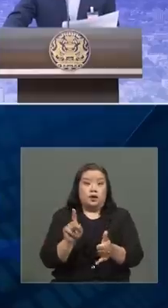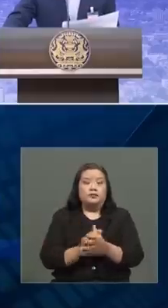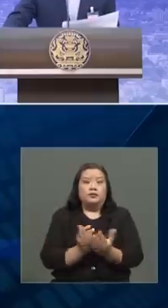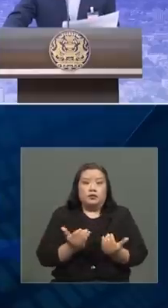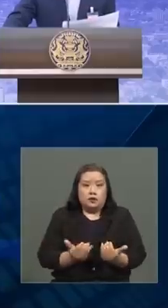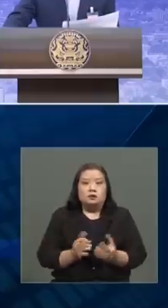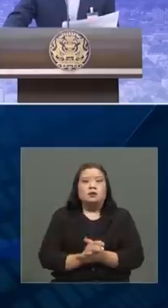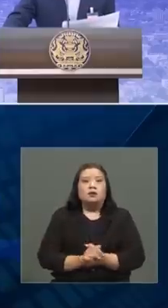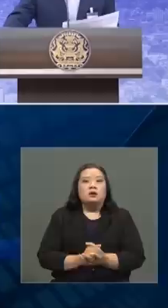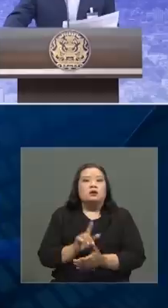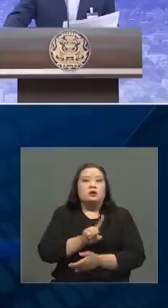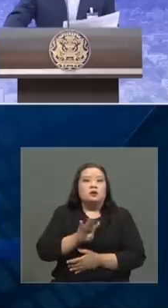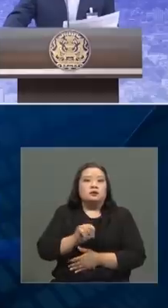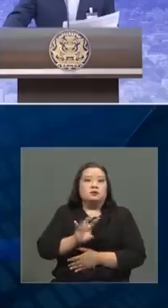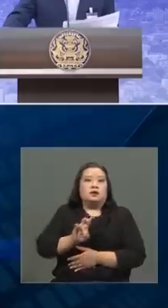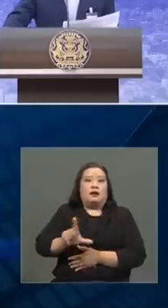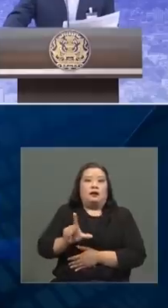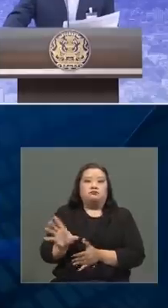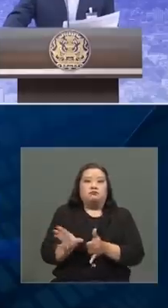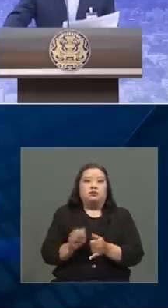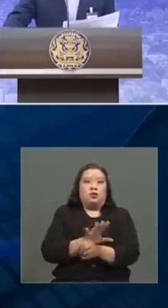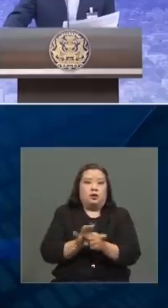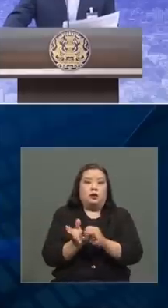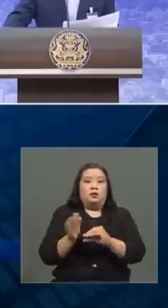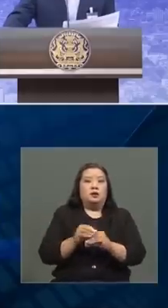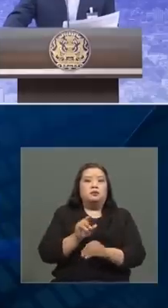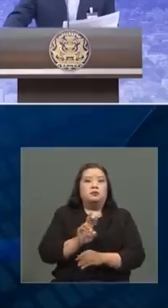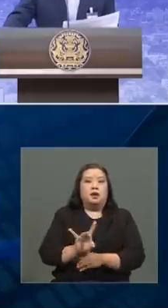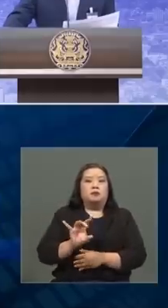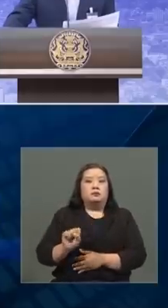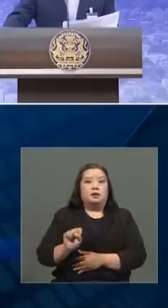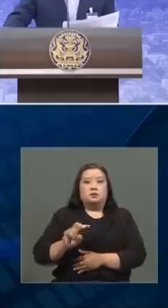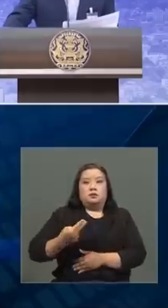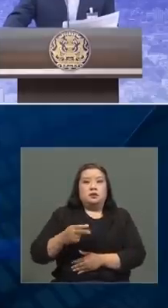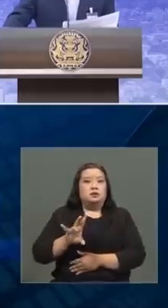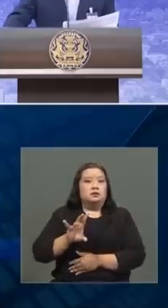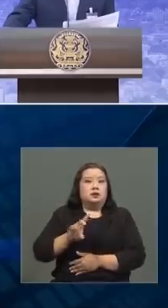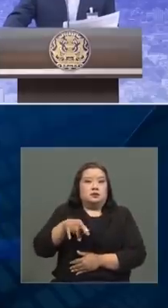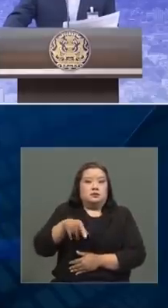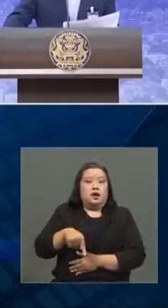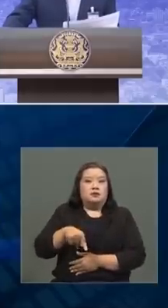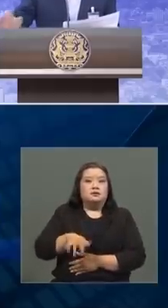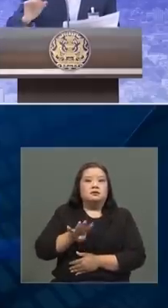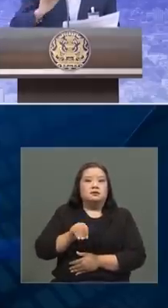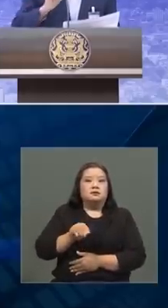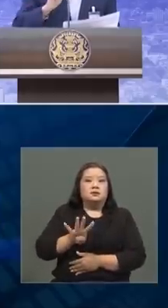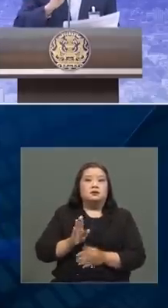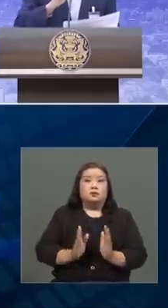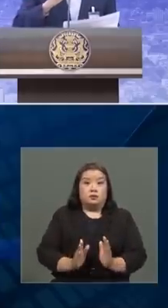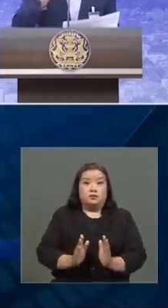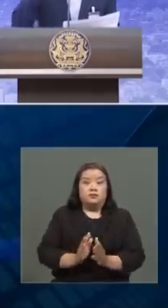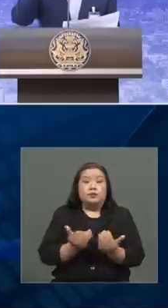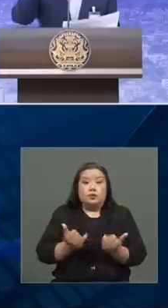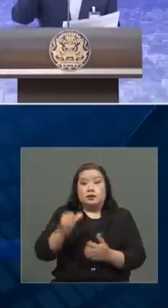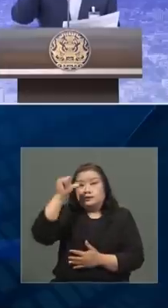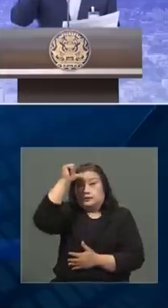147ล้านกว่านะครับเพิ่มขึ้นมา820000 1674คนนะครับใน